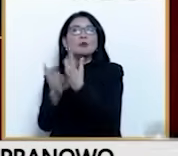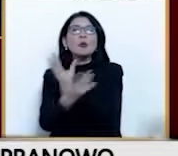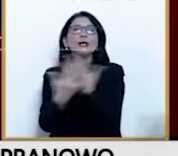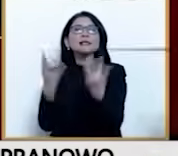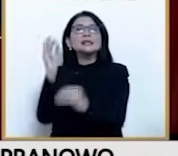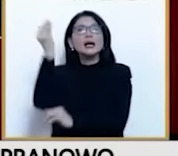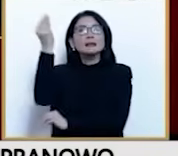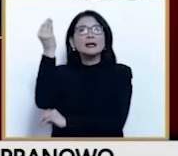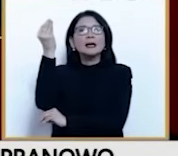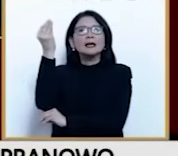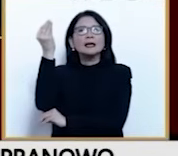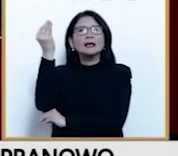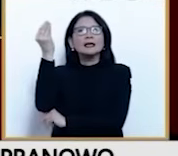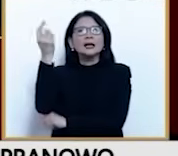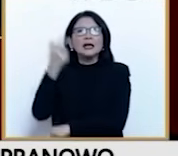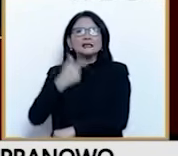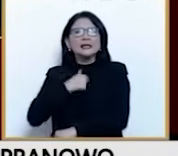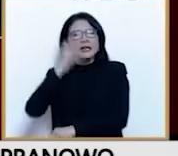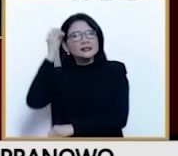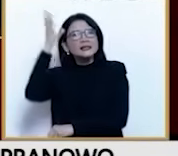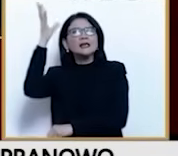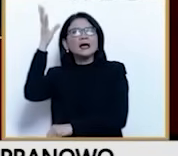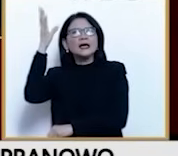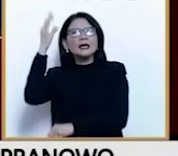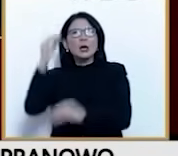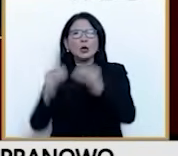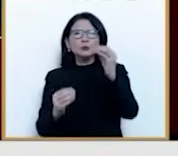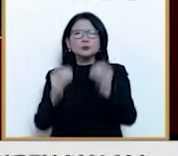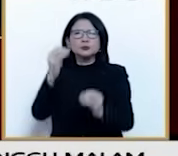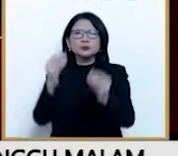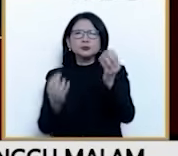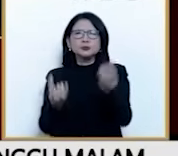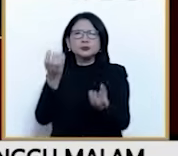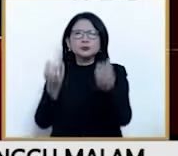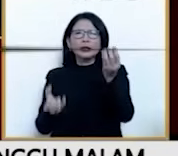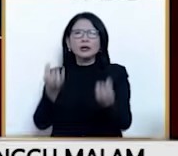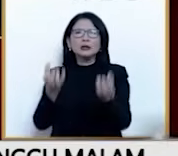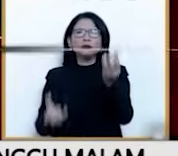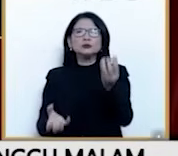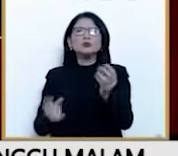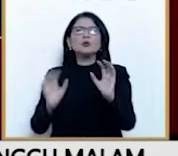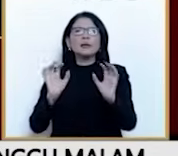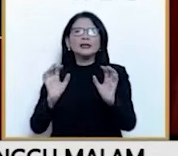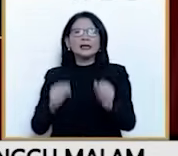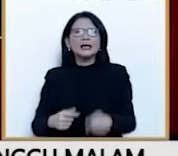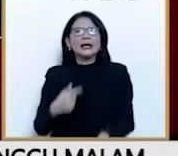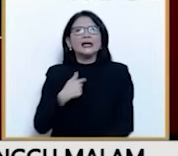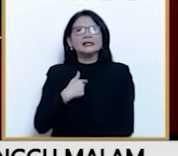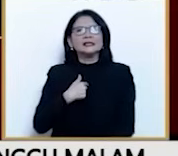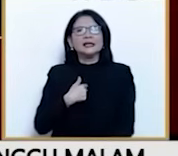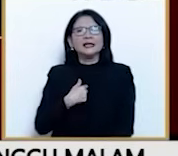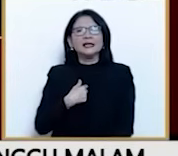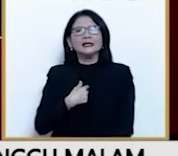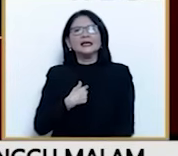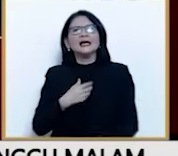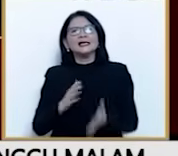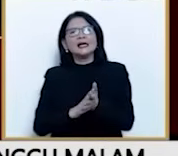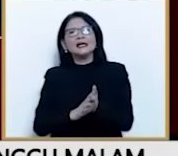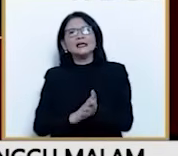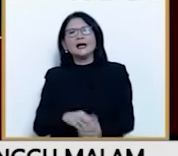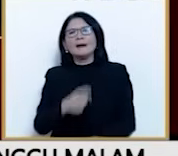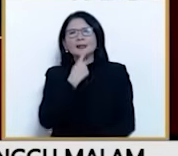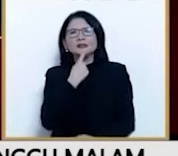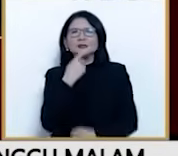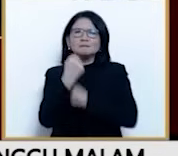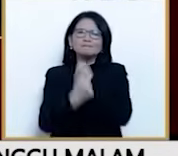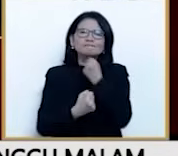Jakarta, saya menyadari ketimpangan menjadi persoalan yang utama. Ini membuat saya dan Bang Dul fight